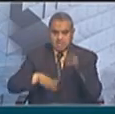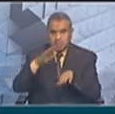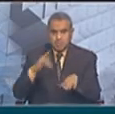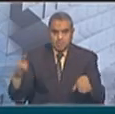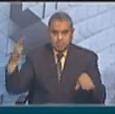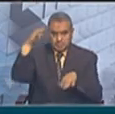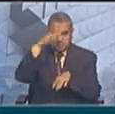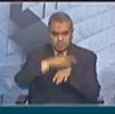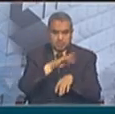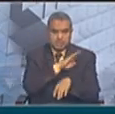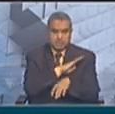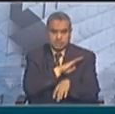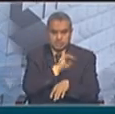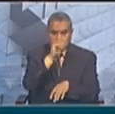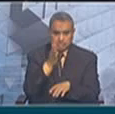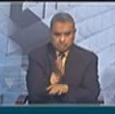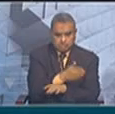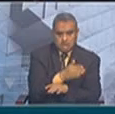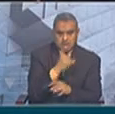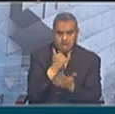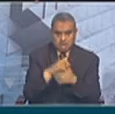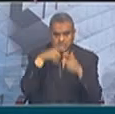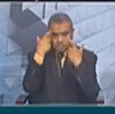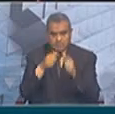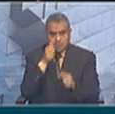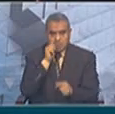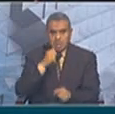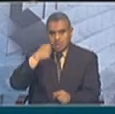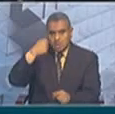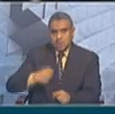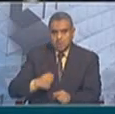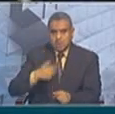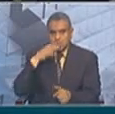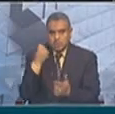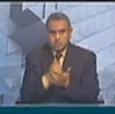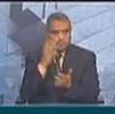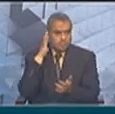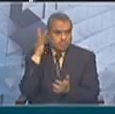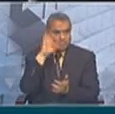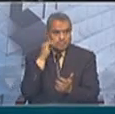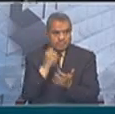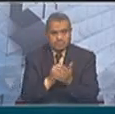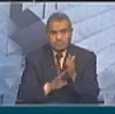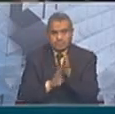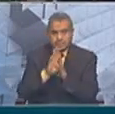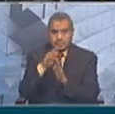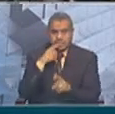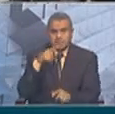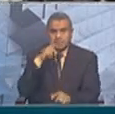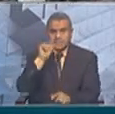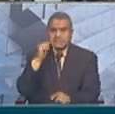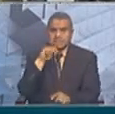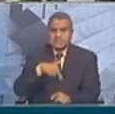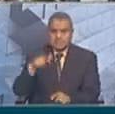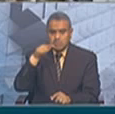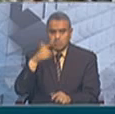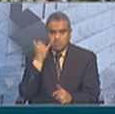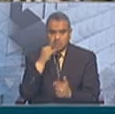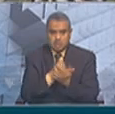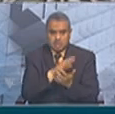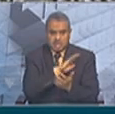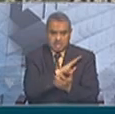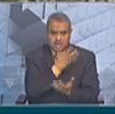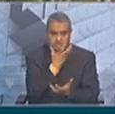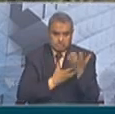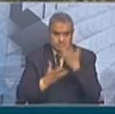مطار عسكري شرقي البلاد قبيل هبوط الطائرة وهي من طراز أنتونوف 26. قوات الإطفاء